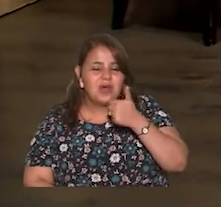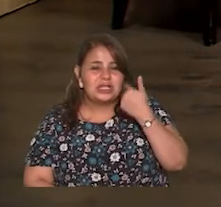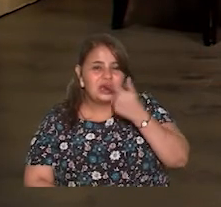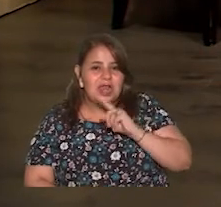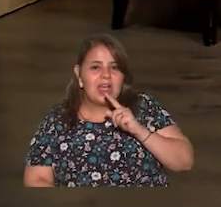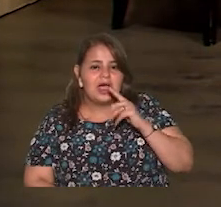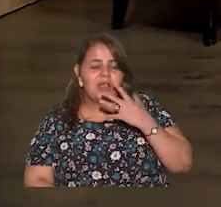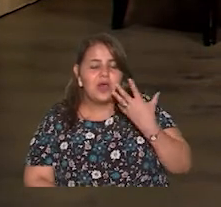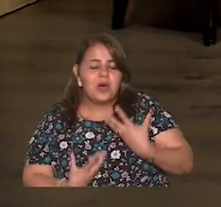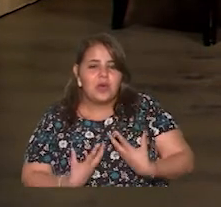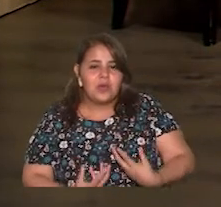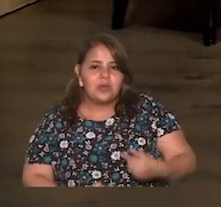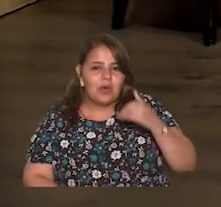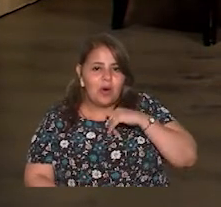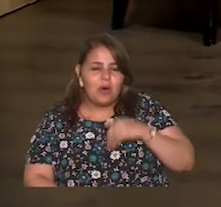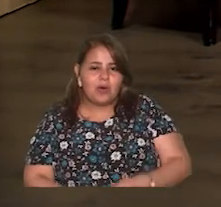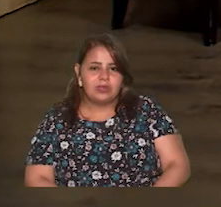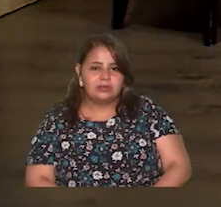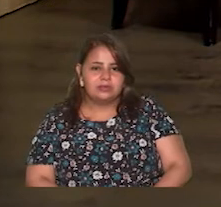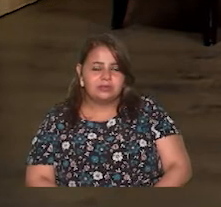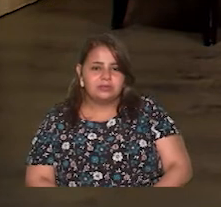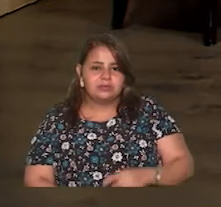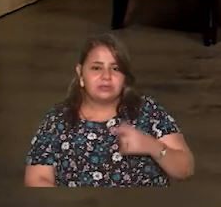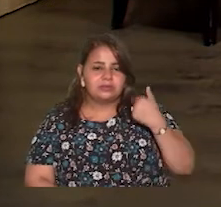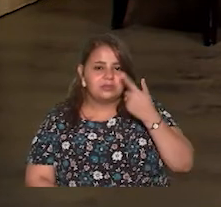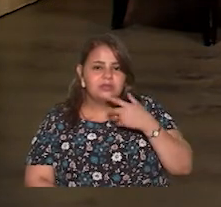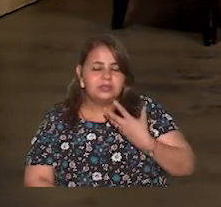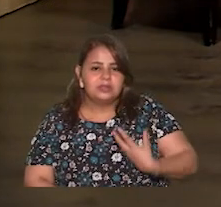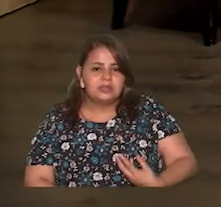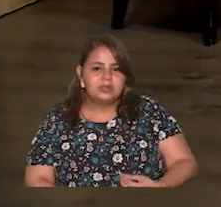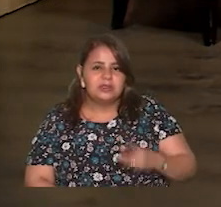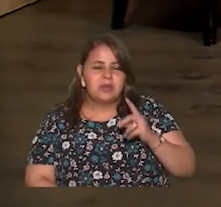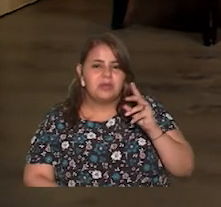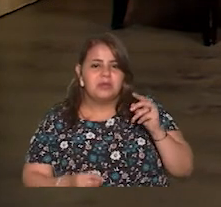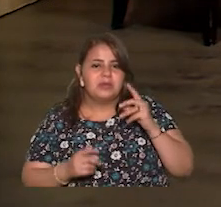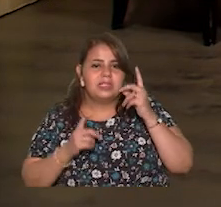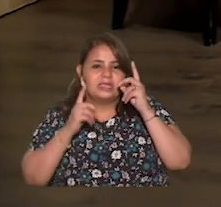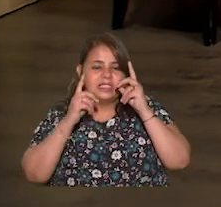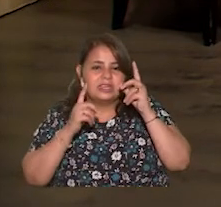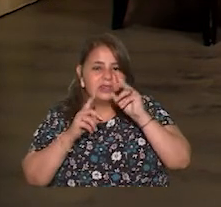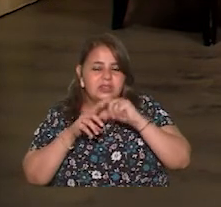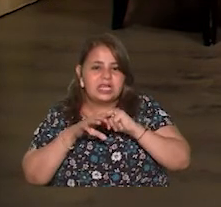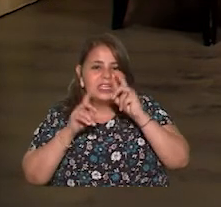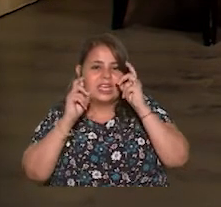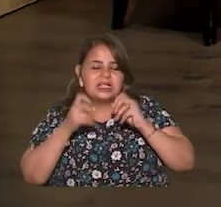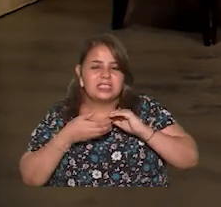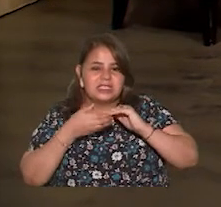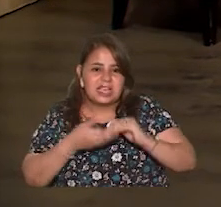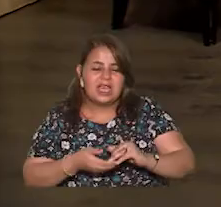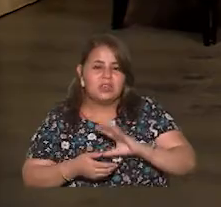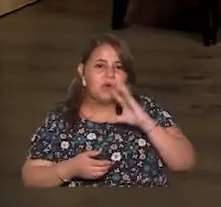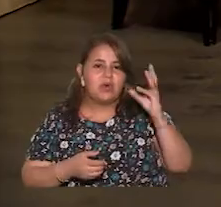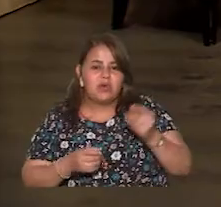جميل انسان مريح، لما تقعدي معاه يبقى مريح، انسان يقدر يعزيكي، انسان يقدر يساعد الناس اللي حواليه. هي